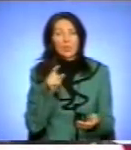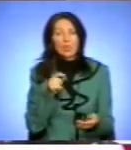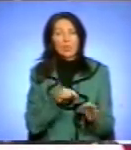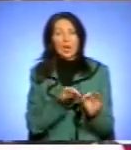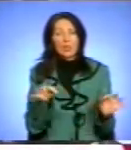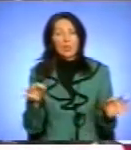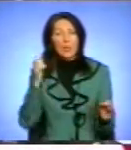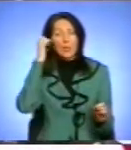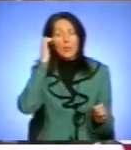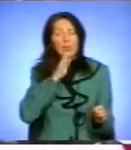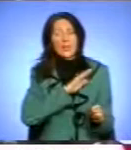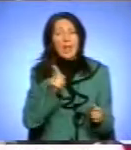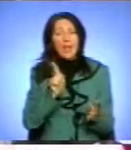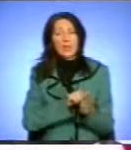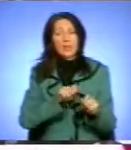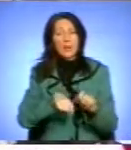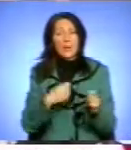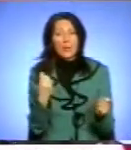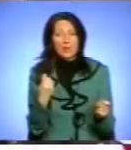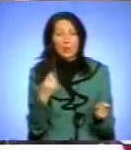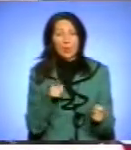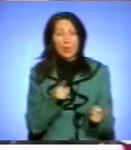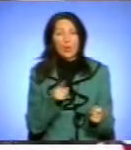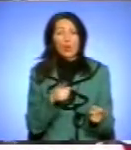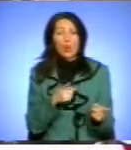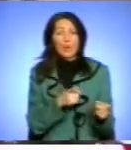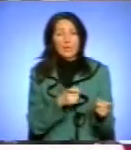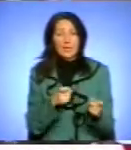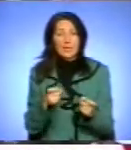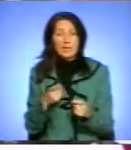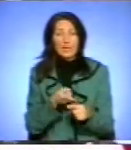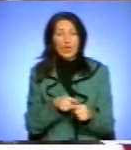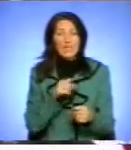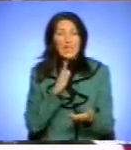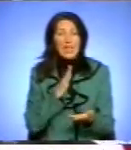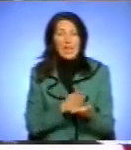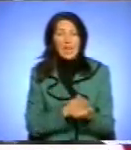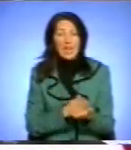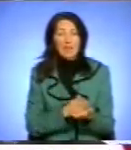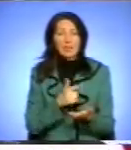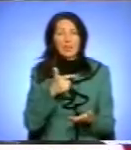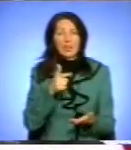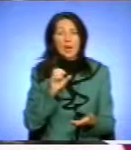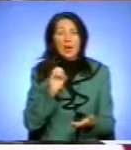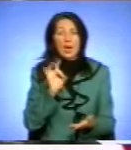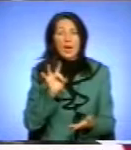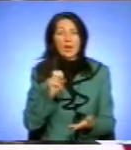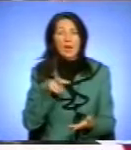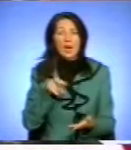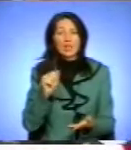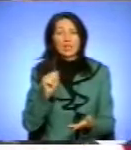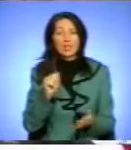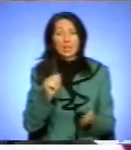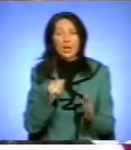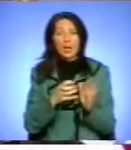повинна перериватися, тому що стрілецтво – це є геральдична така сторінка